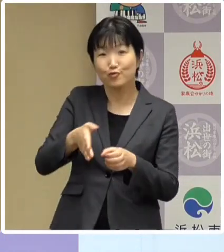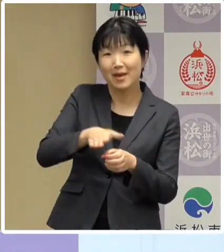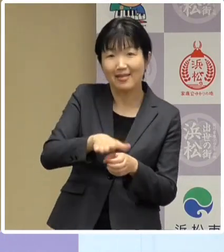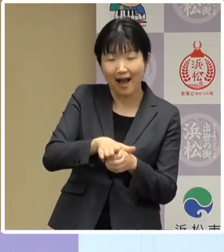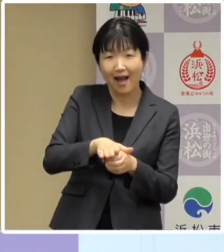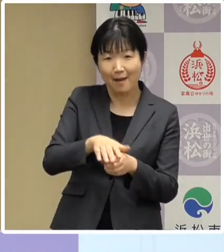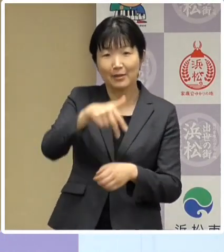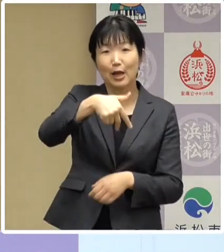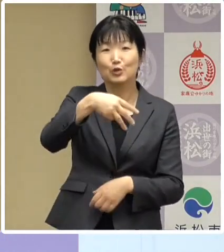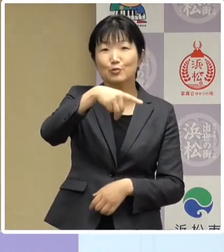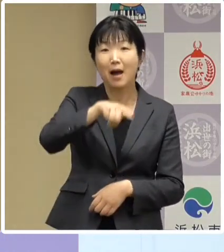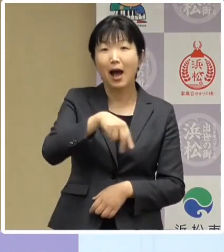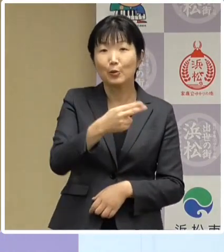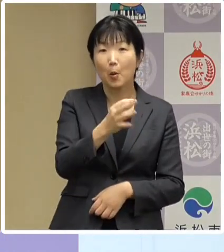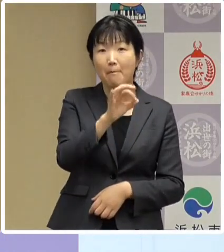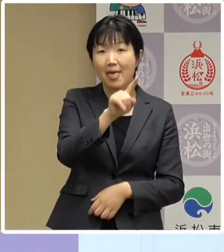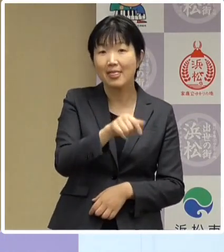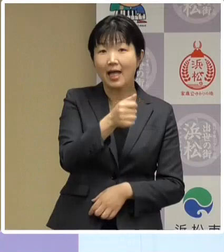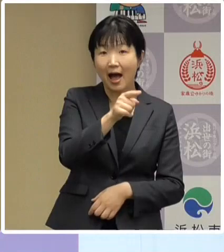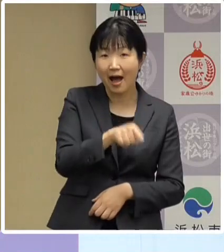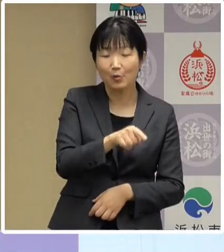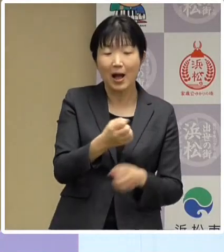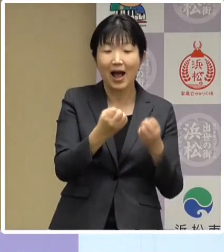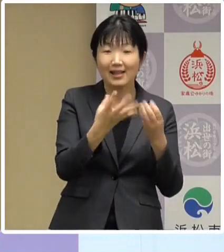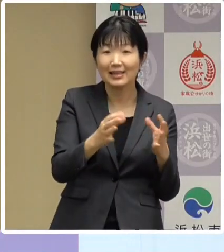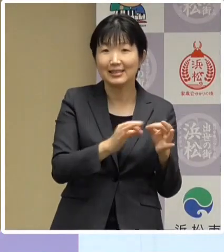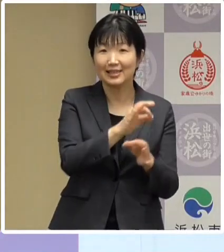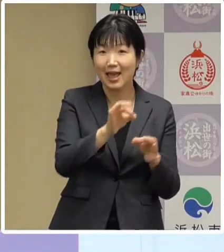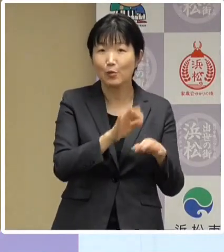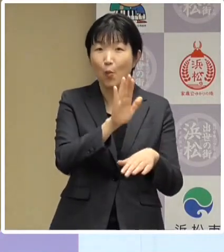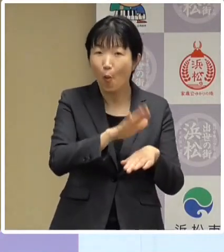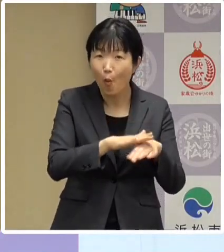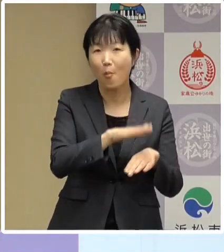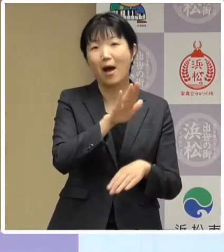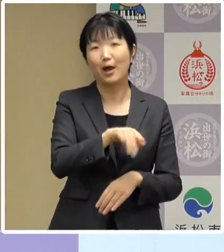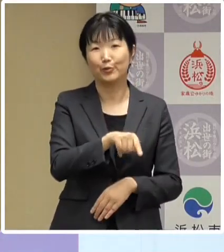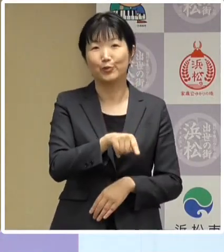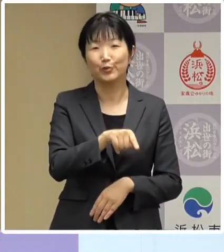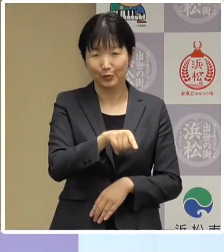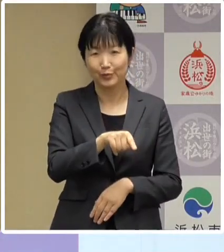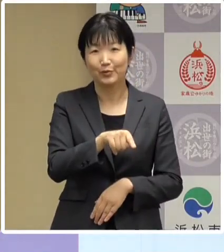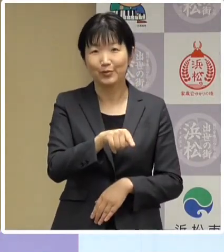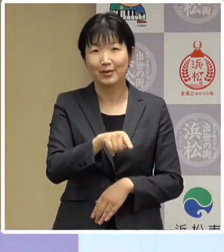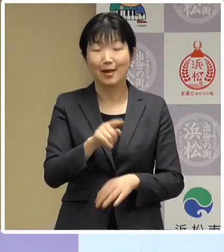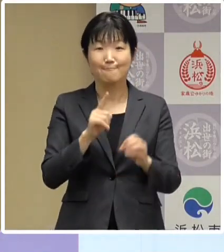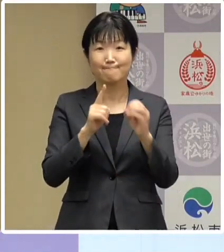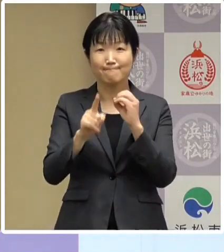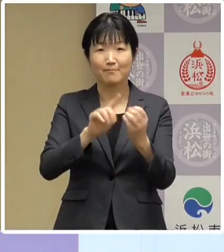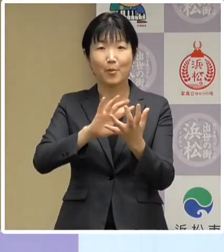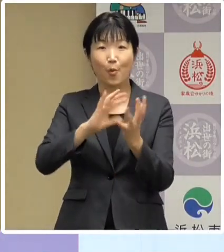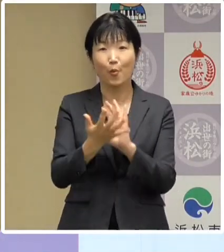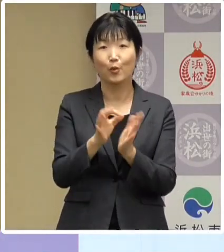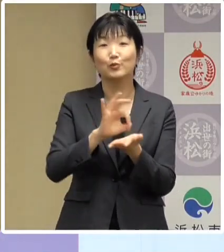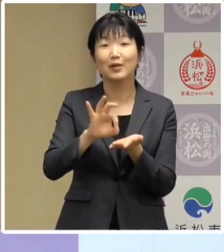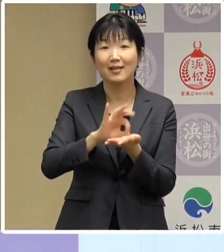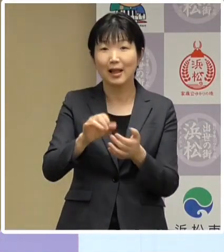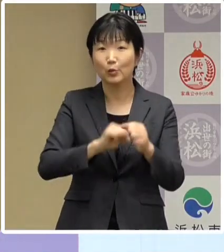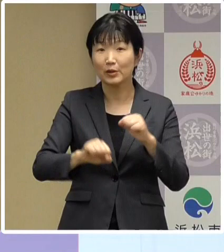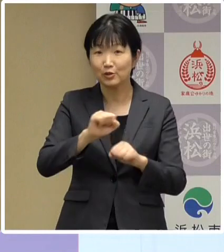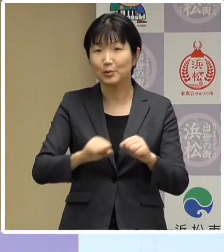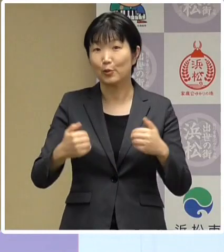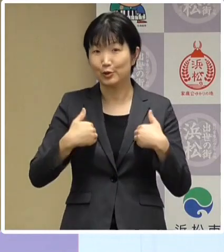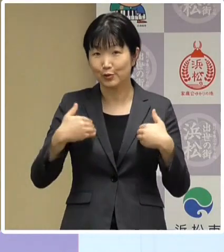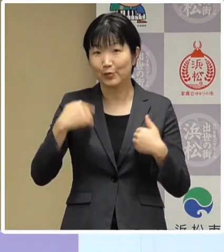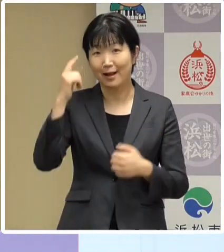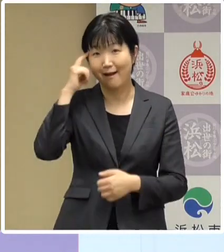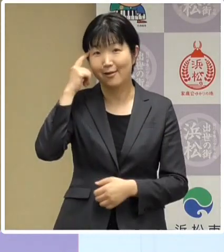ートメーターを含めたですね新しいその水道経営のですね、まあ、DX を活用したですね取り組み等はですね、